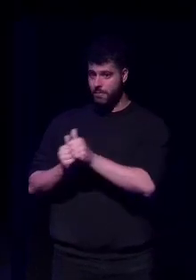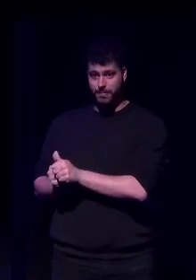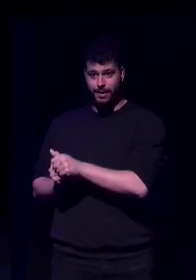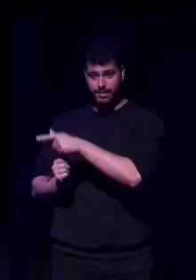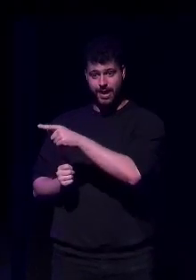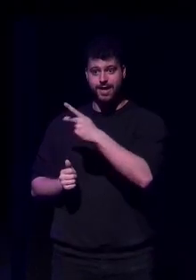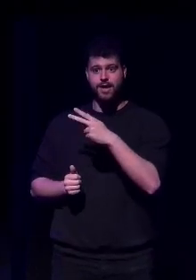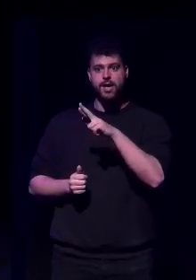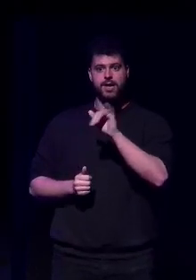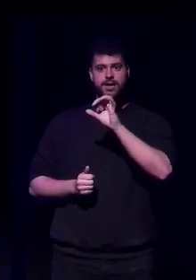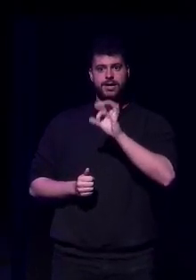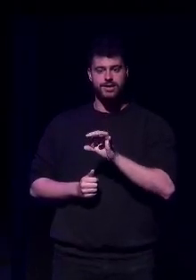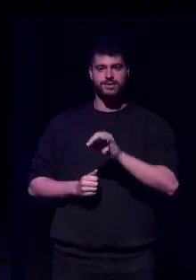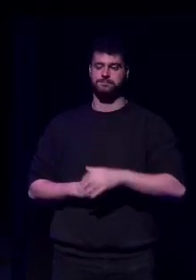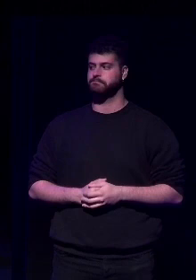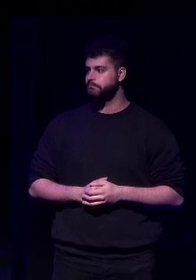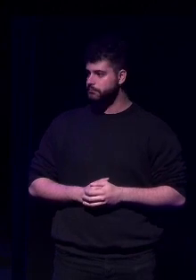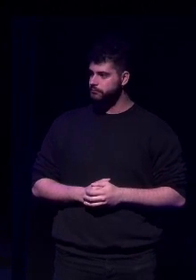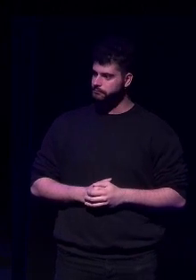del treball, Cris Ubach, fotoperiodista.